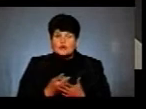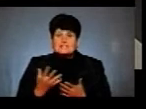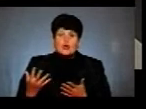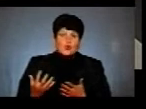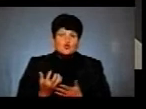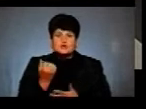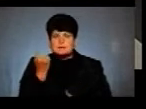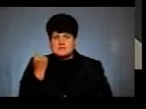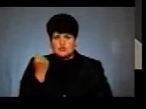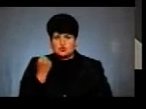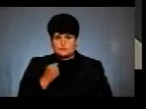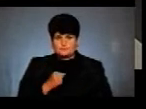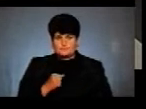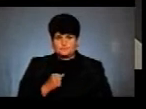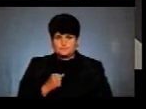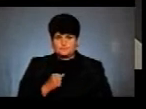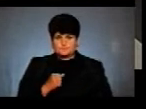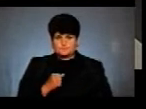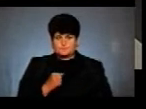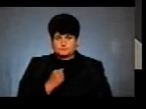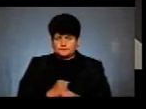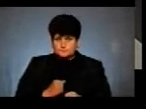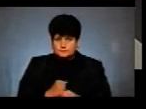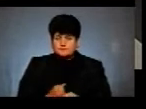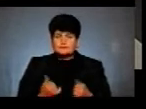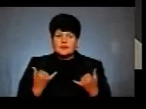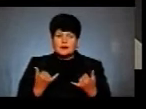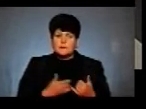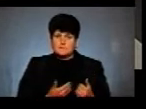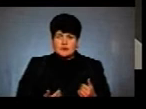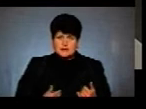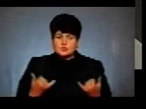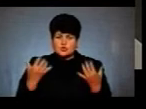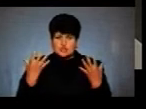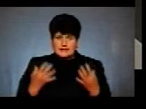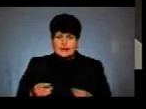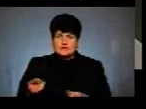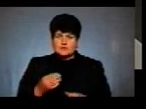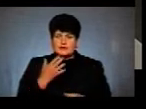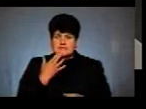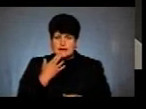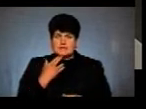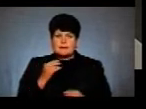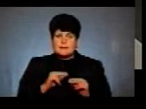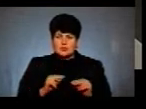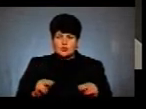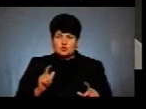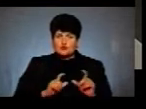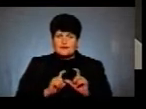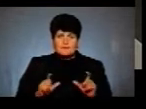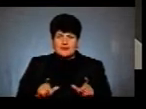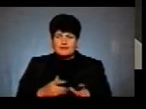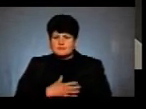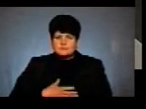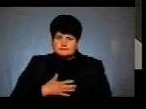успішного менеджменту. І ми на сьогоднішній день, от як Тернопільський національний педагогічний університет, ми не